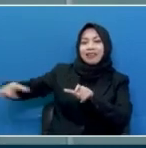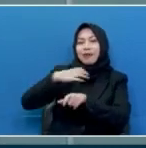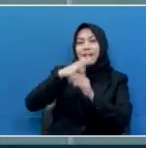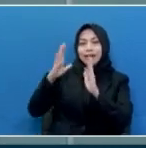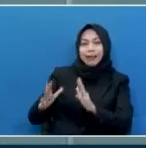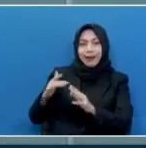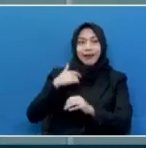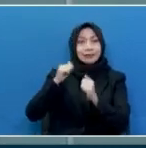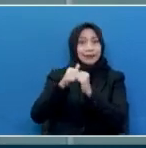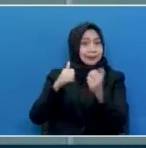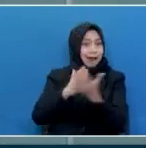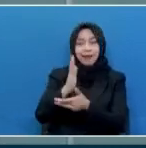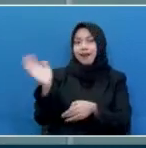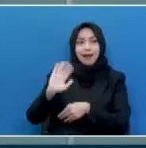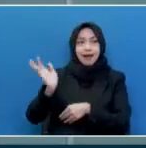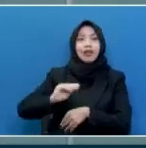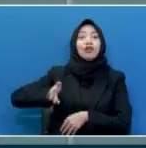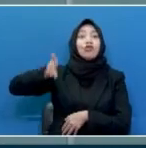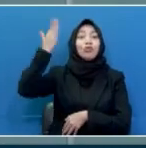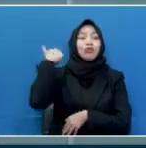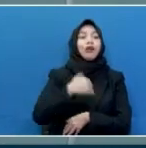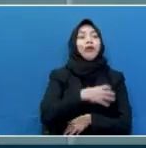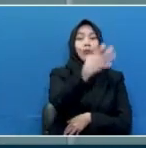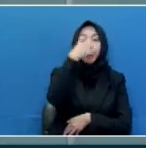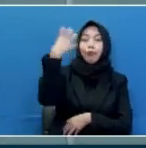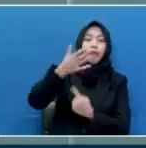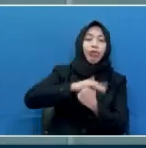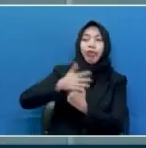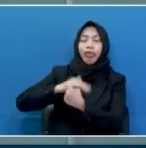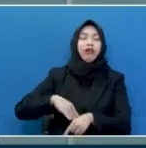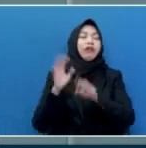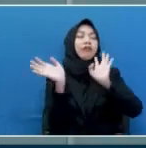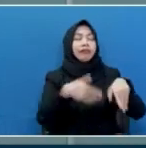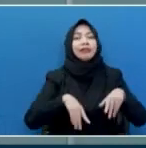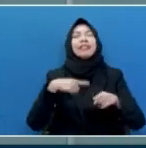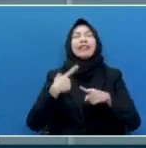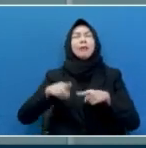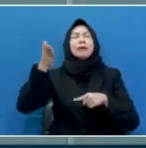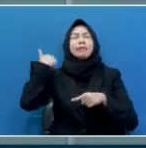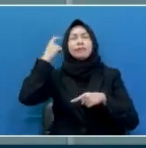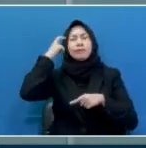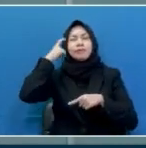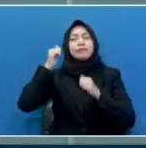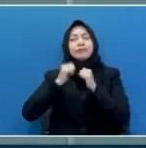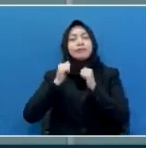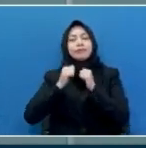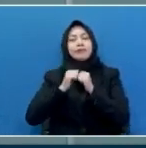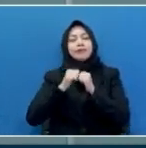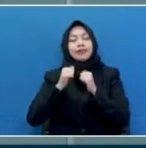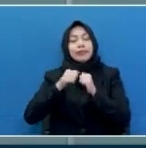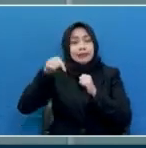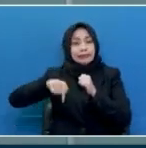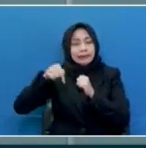loh waktu sebelumnya mau dibully kayak mau apa terserah aja tapi saya pernah bikin jangan saya dibully